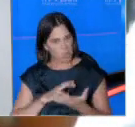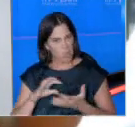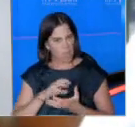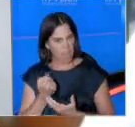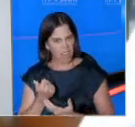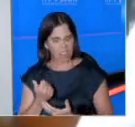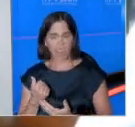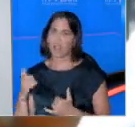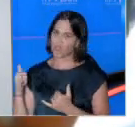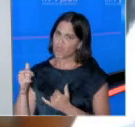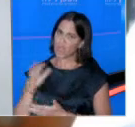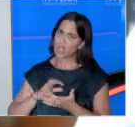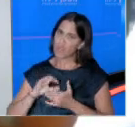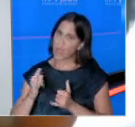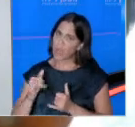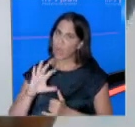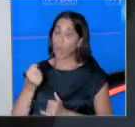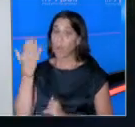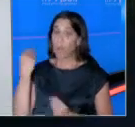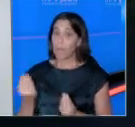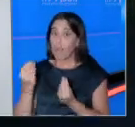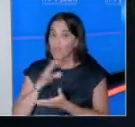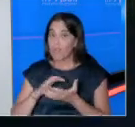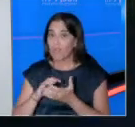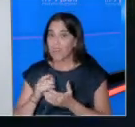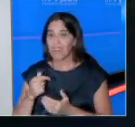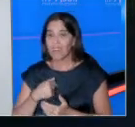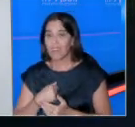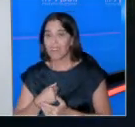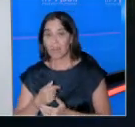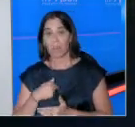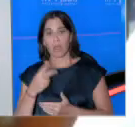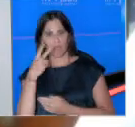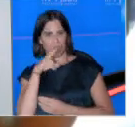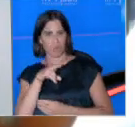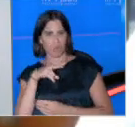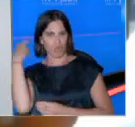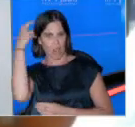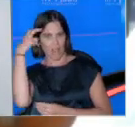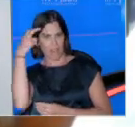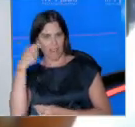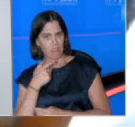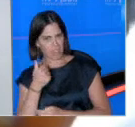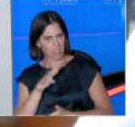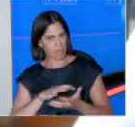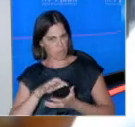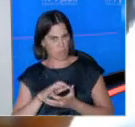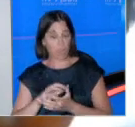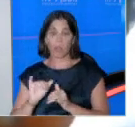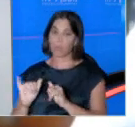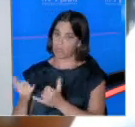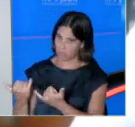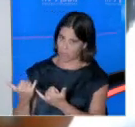ערב טוב, ערב מסובך קצת. כאוף, מסובך. אם היה לנו משהו מסובך... לפחות מההתבוננות של החברה הערבית זה קצת מסובך. כן,